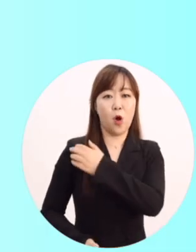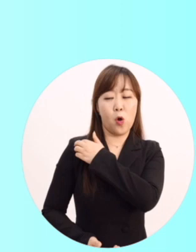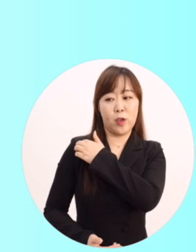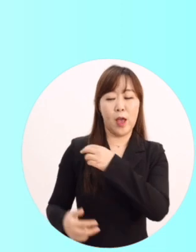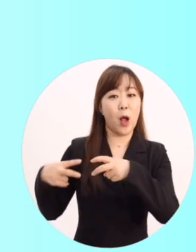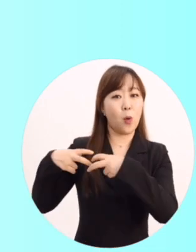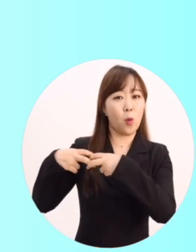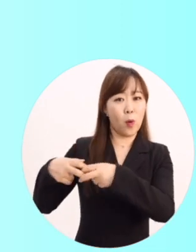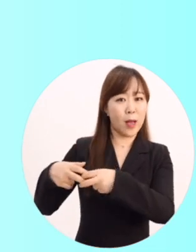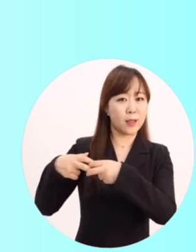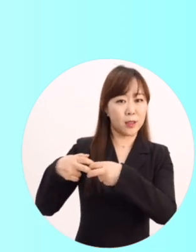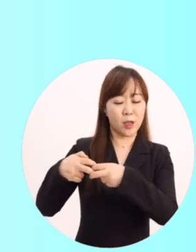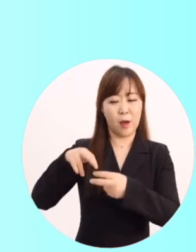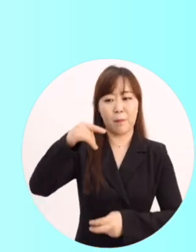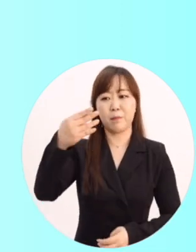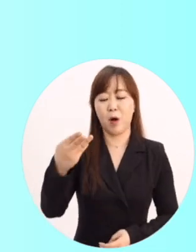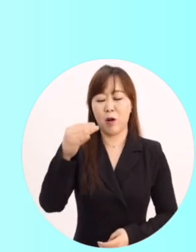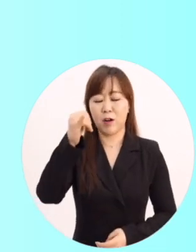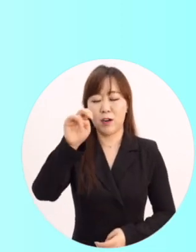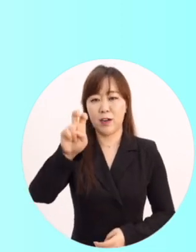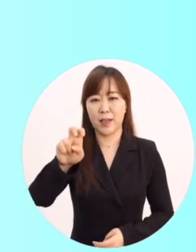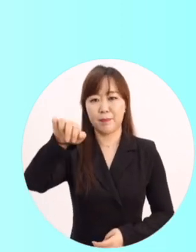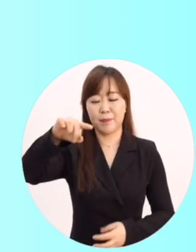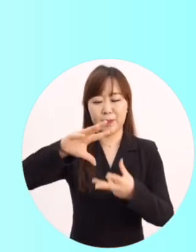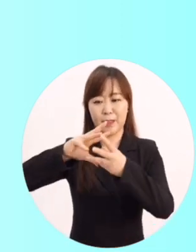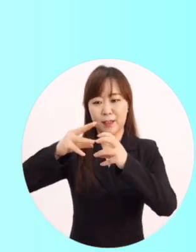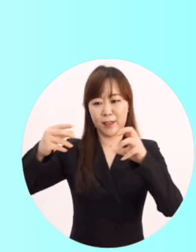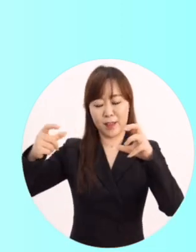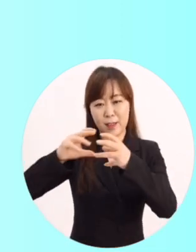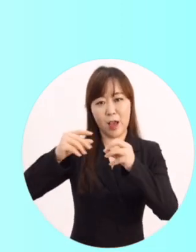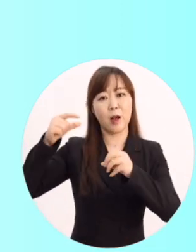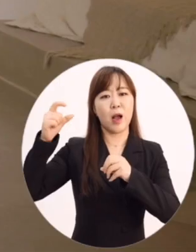어깨 관절 벌림근 강화.